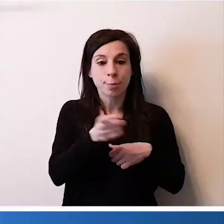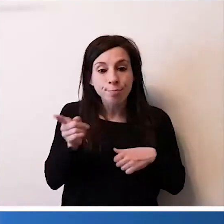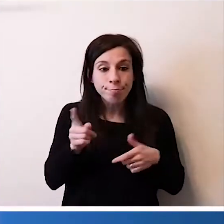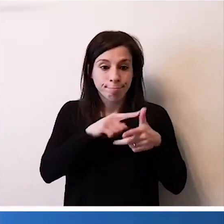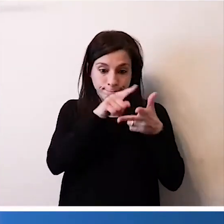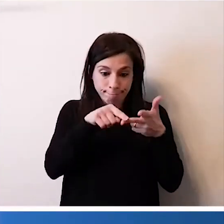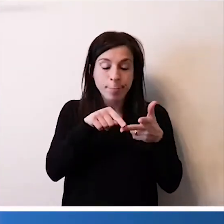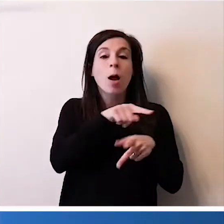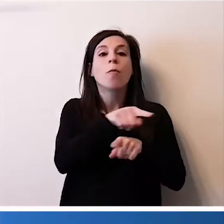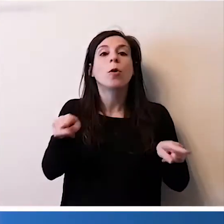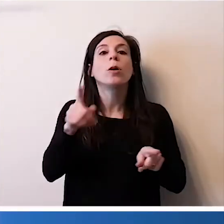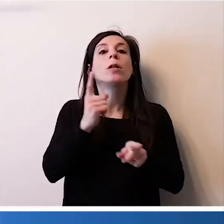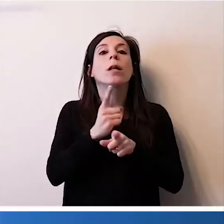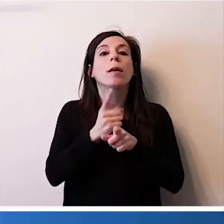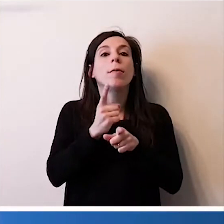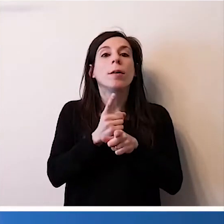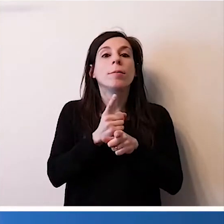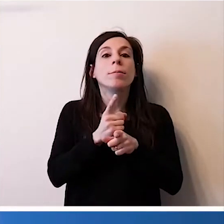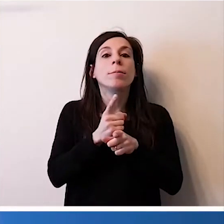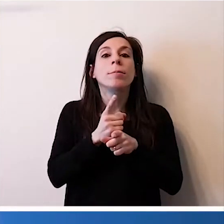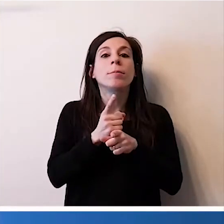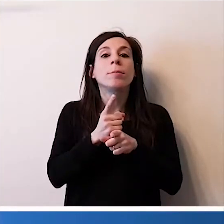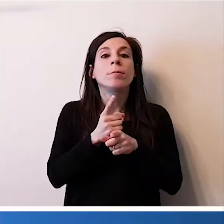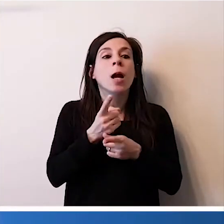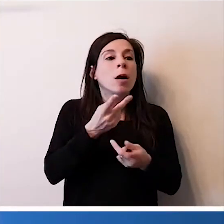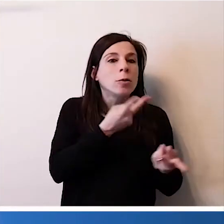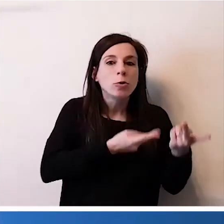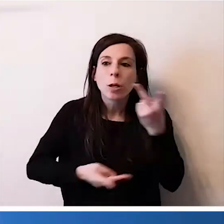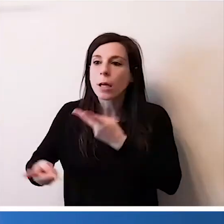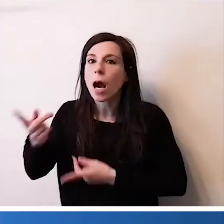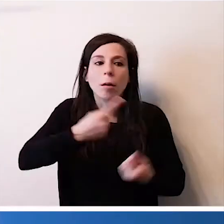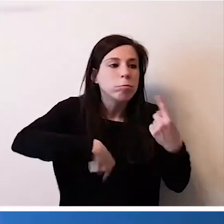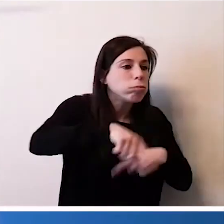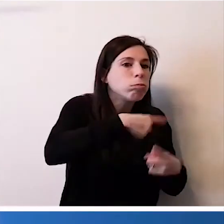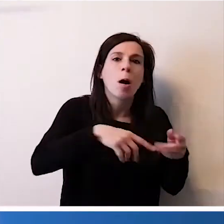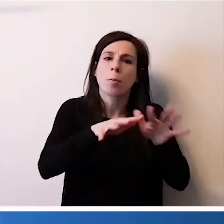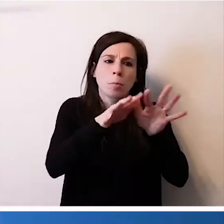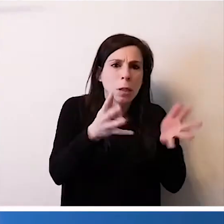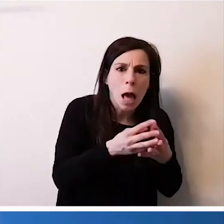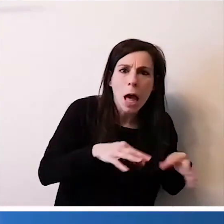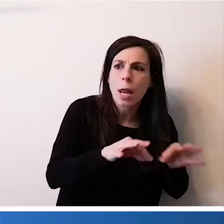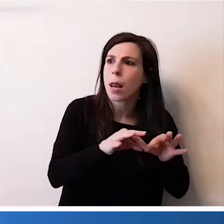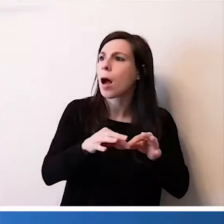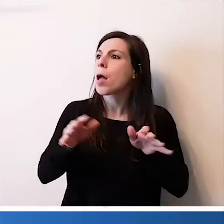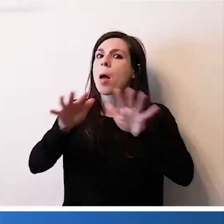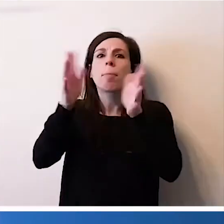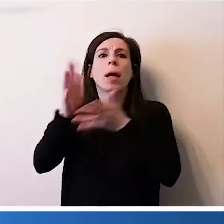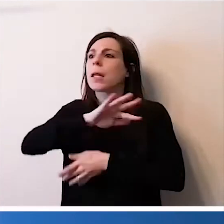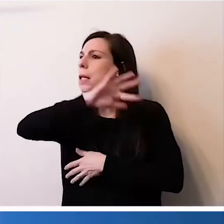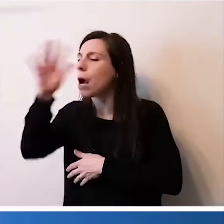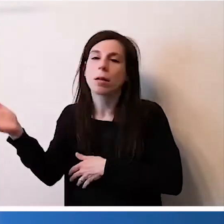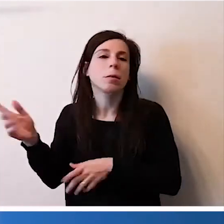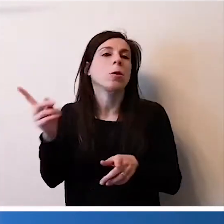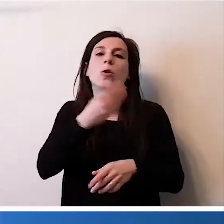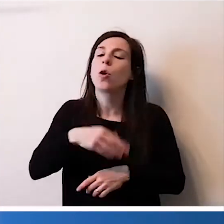tre: voi adesso dovete andare in giro, andate sulla terra, andate negli altri pianeti, andate